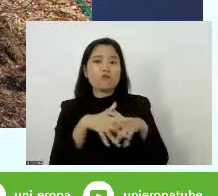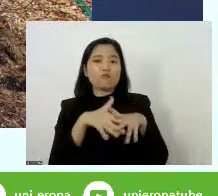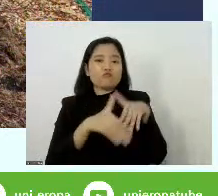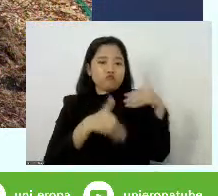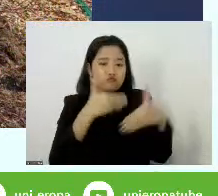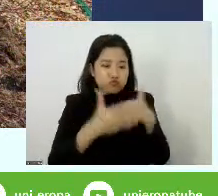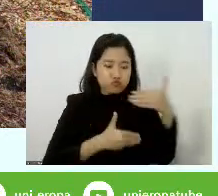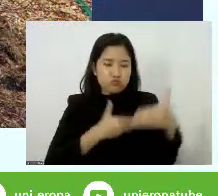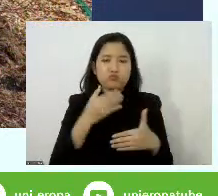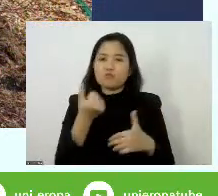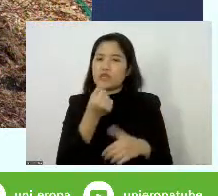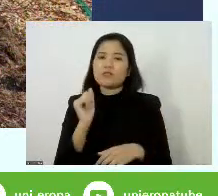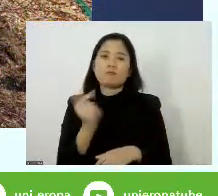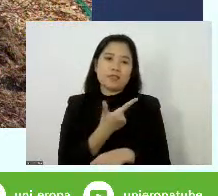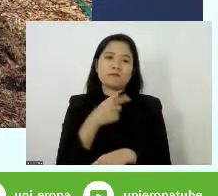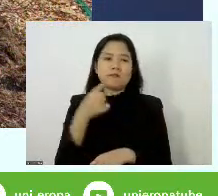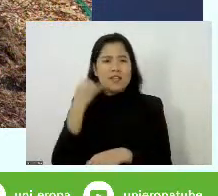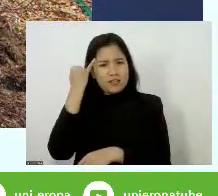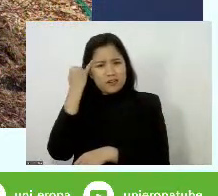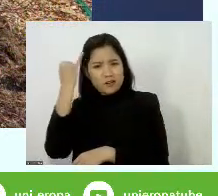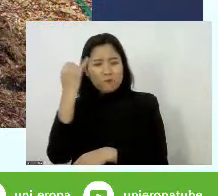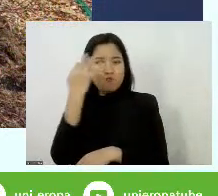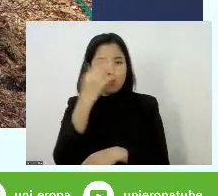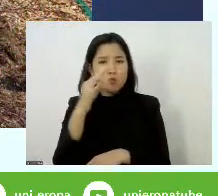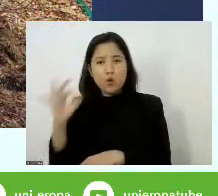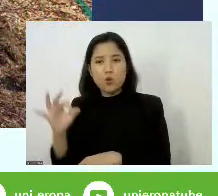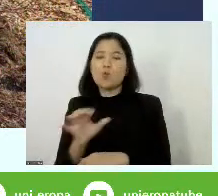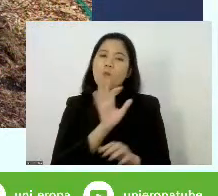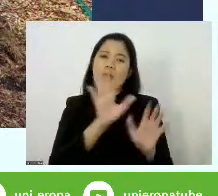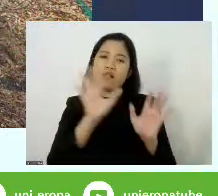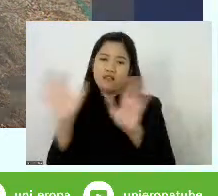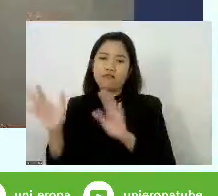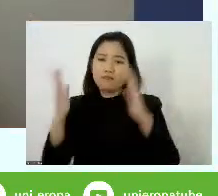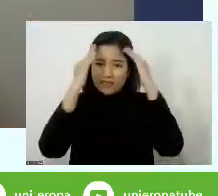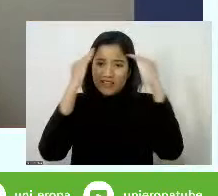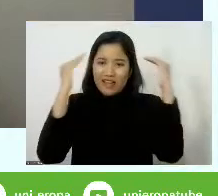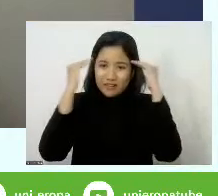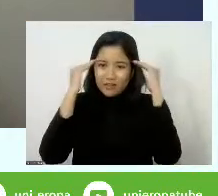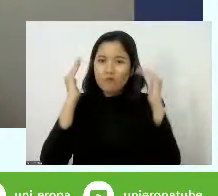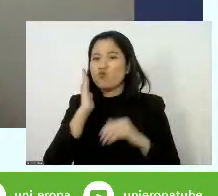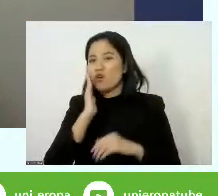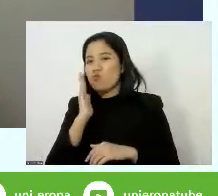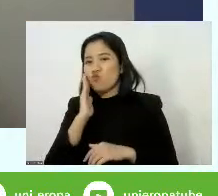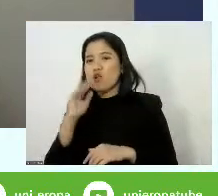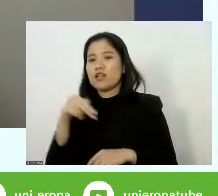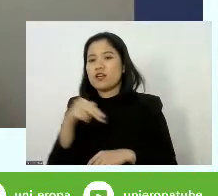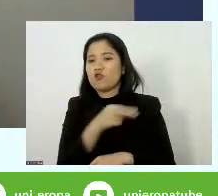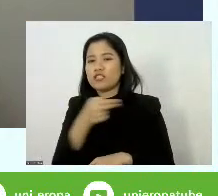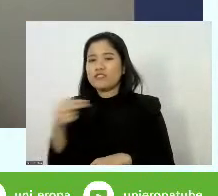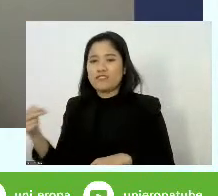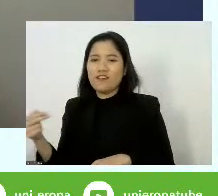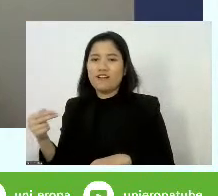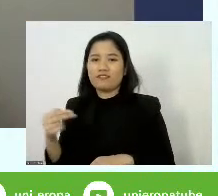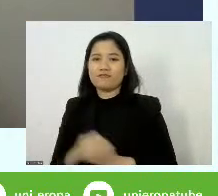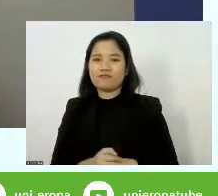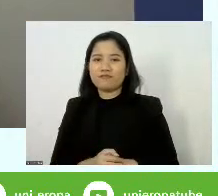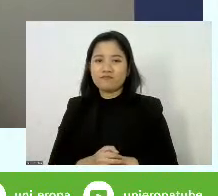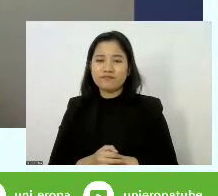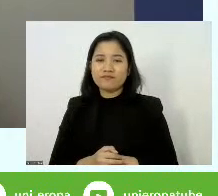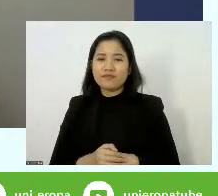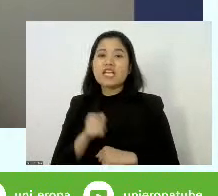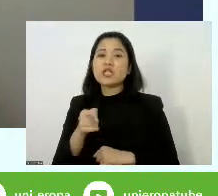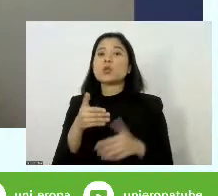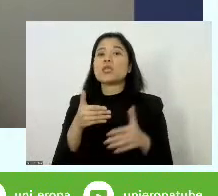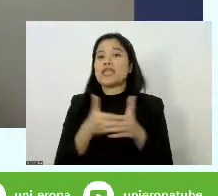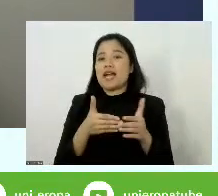lagi keren-keren banget baik inovasi yang mantep mantep deh dari petani-petani muda di Indonesia gitu Jadi itu